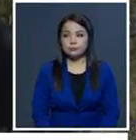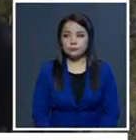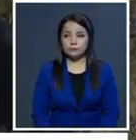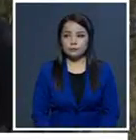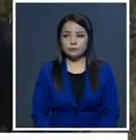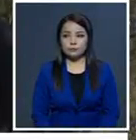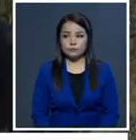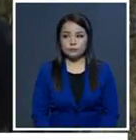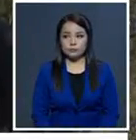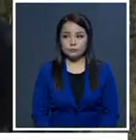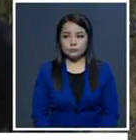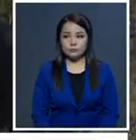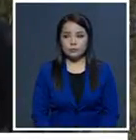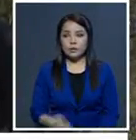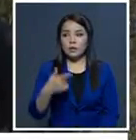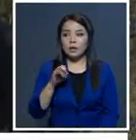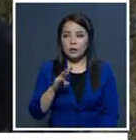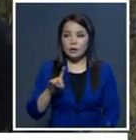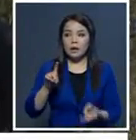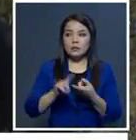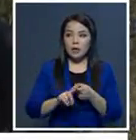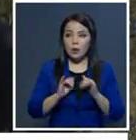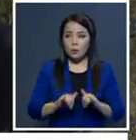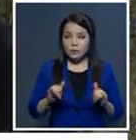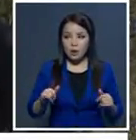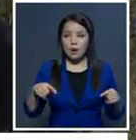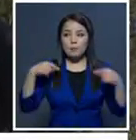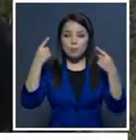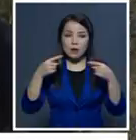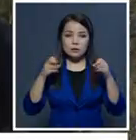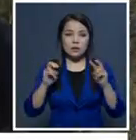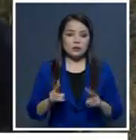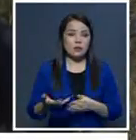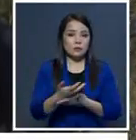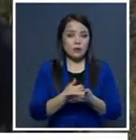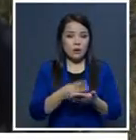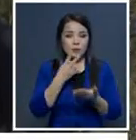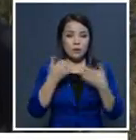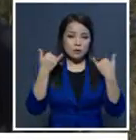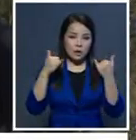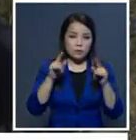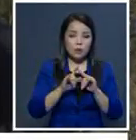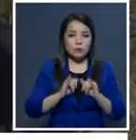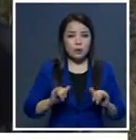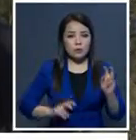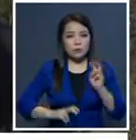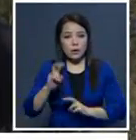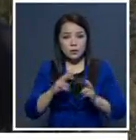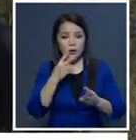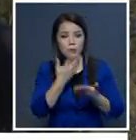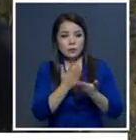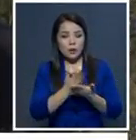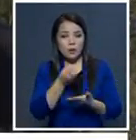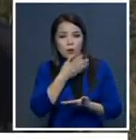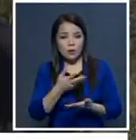саласындағы генетикалық өсуі, малдың санының артуы, сонымен өнімдерінің артуына әкелгенін көруге болады. Бұның өзі